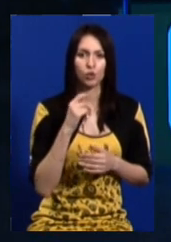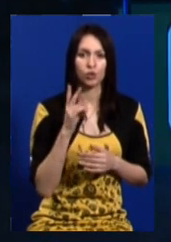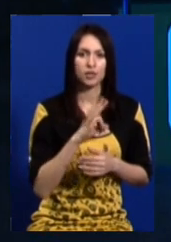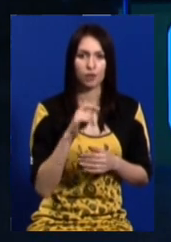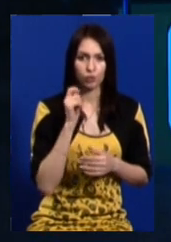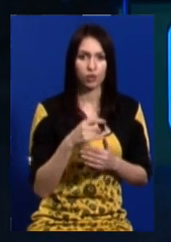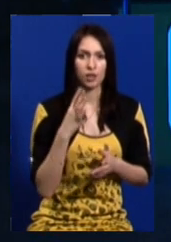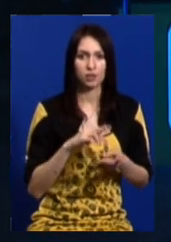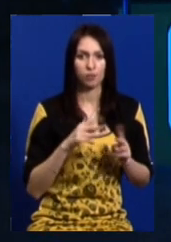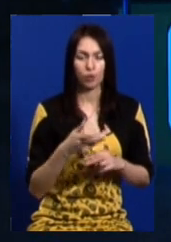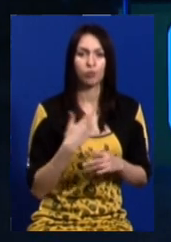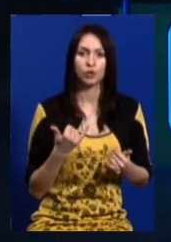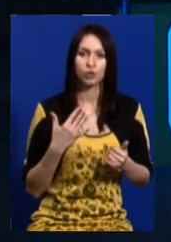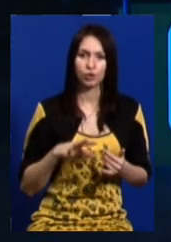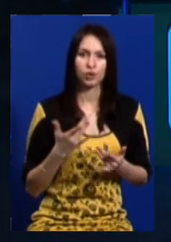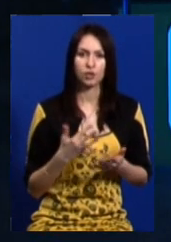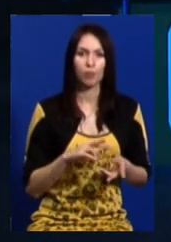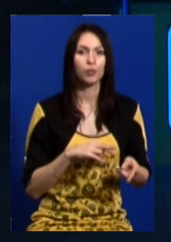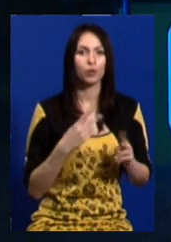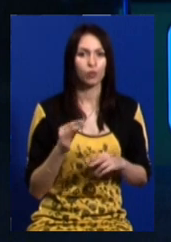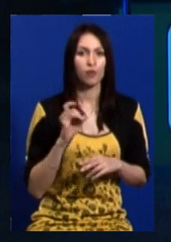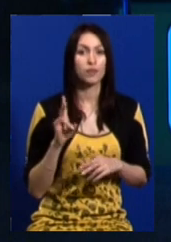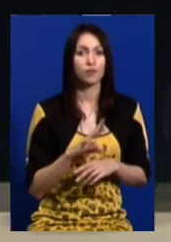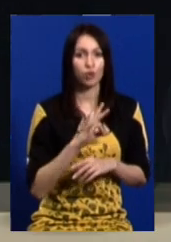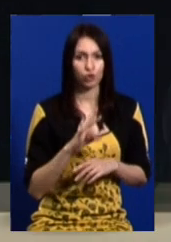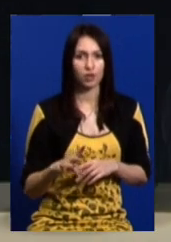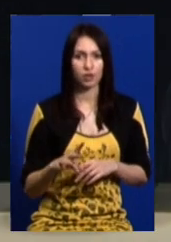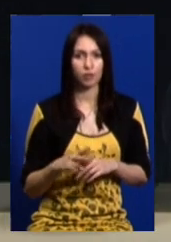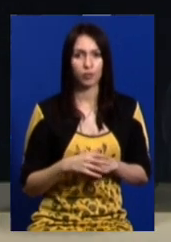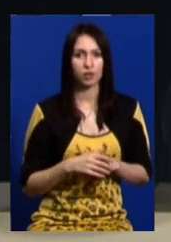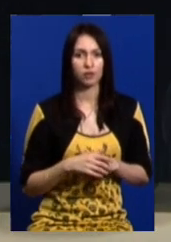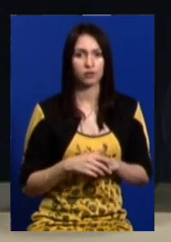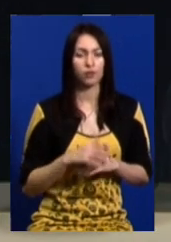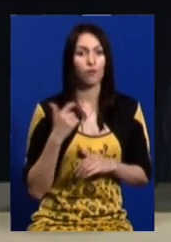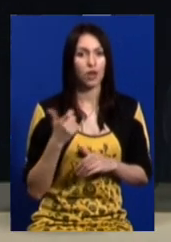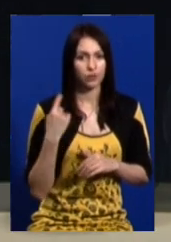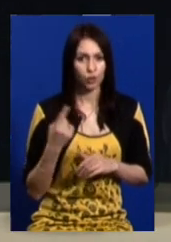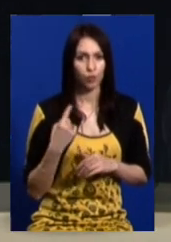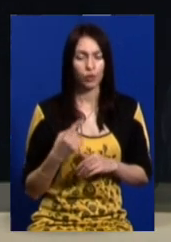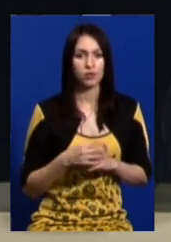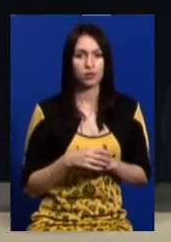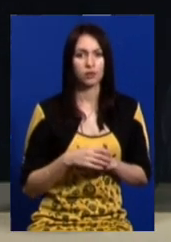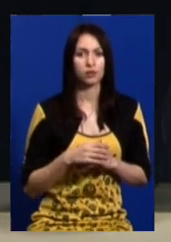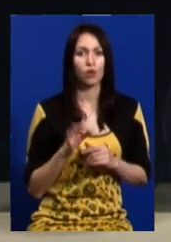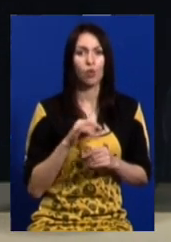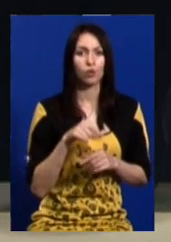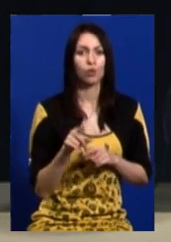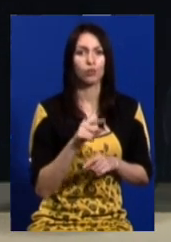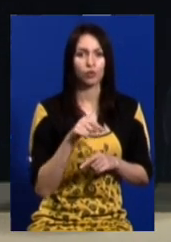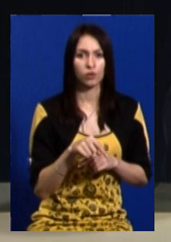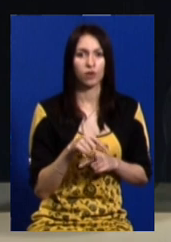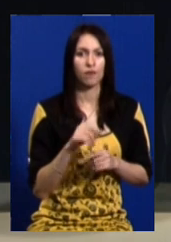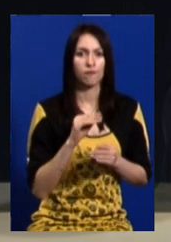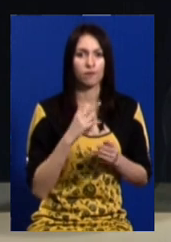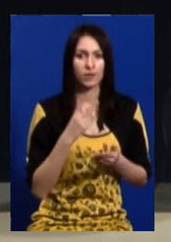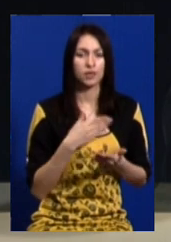от ми зараз очікуємо кілька переходів з священниками. У Харківській області. У Харківській області, про те, що от єпархія